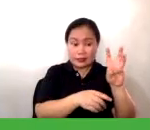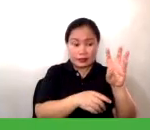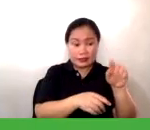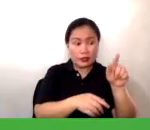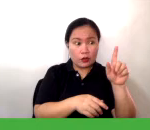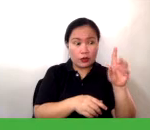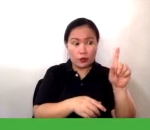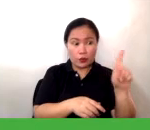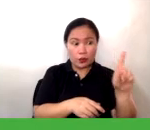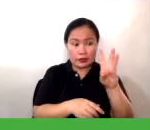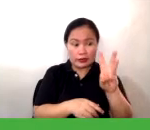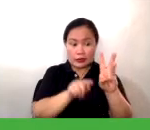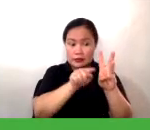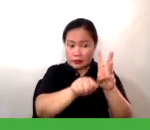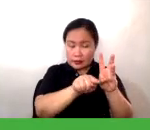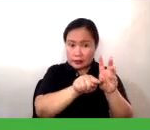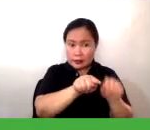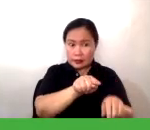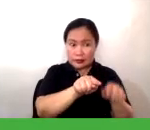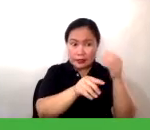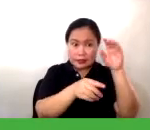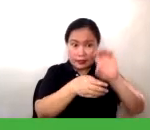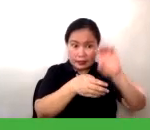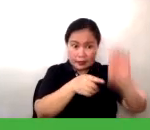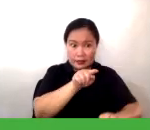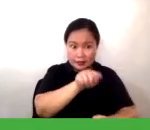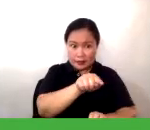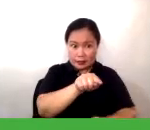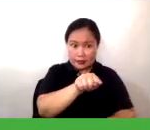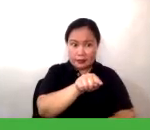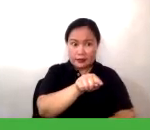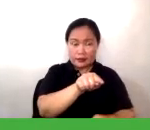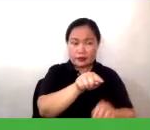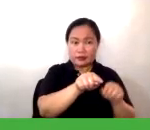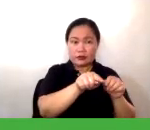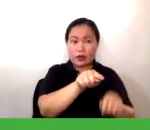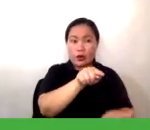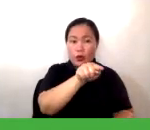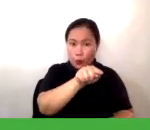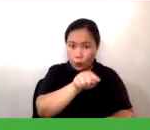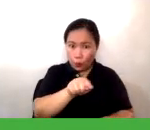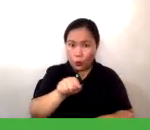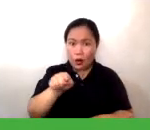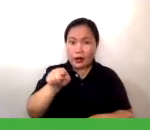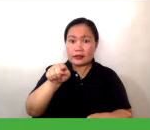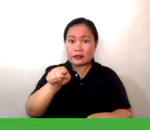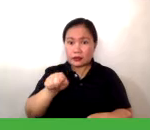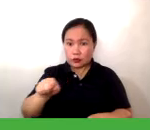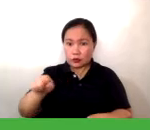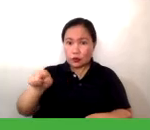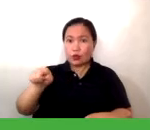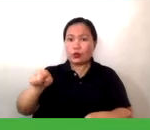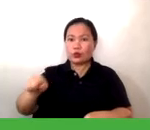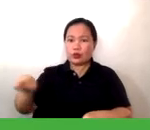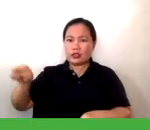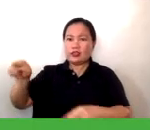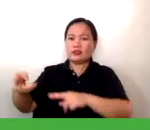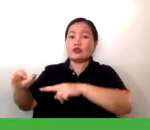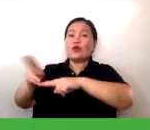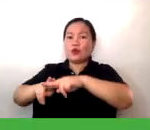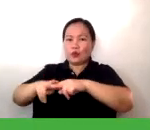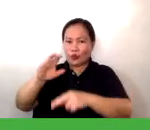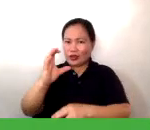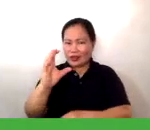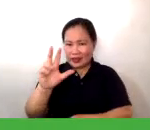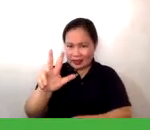3. So, since ito ay whole number, asan ang decimal point niyan? Saan ka magsisimula? Dito po. Okay, so bilang ka ng 3,